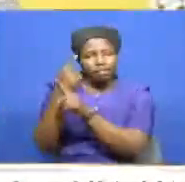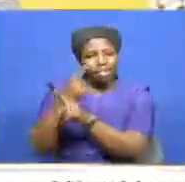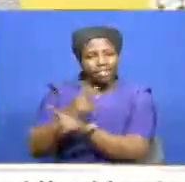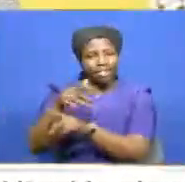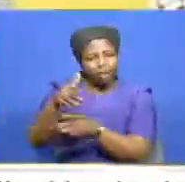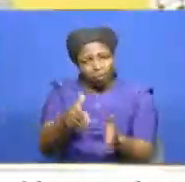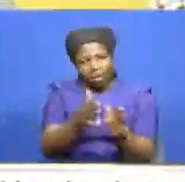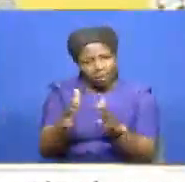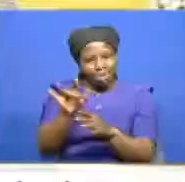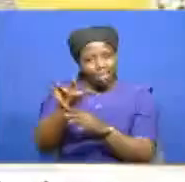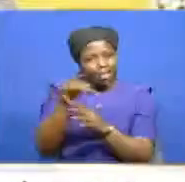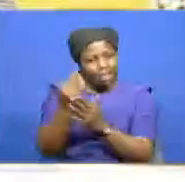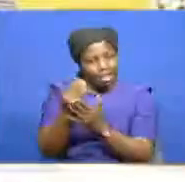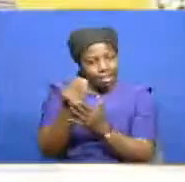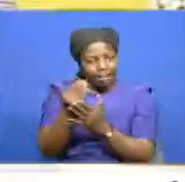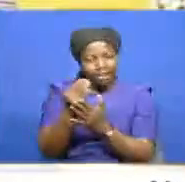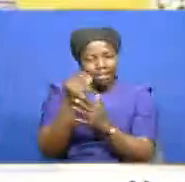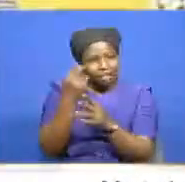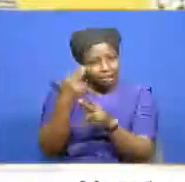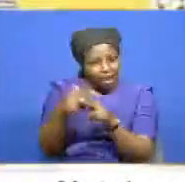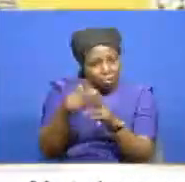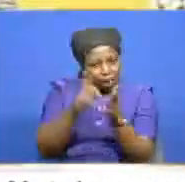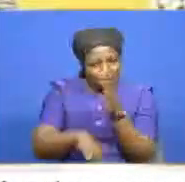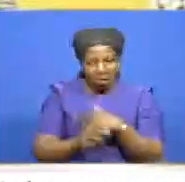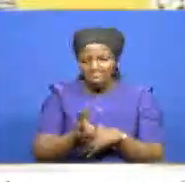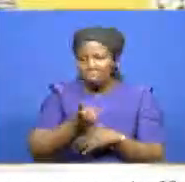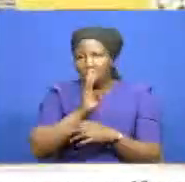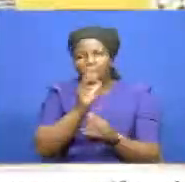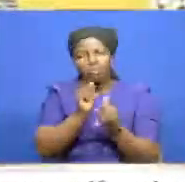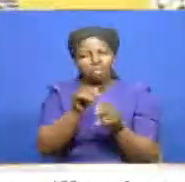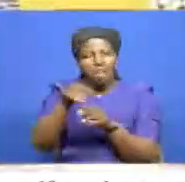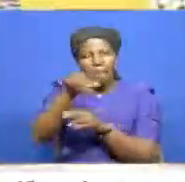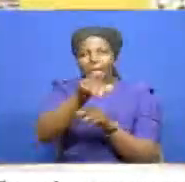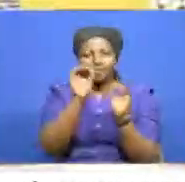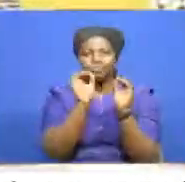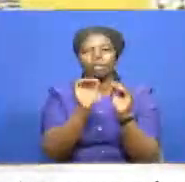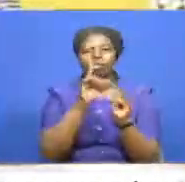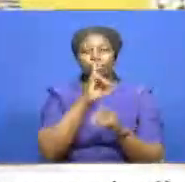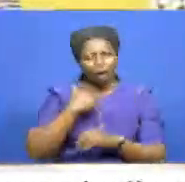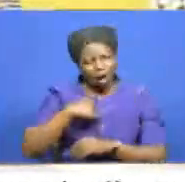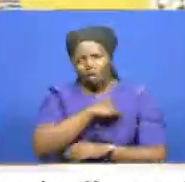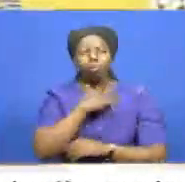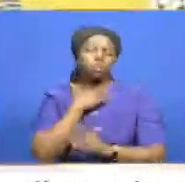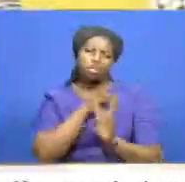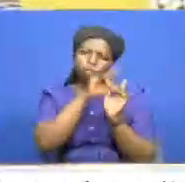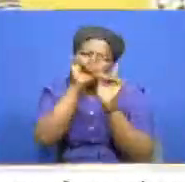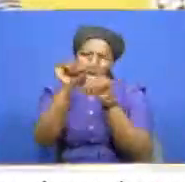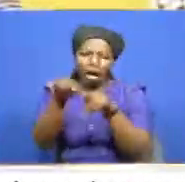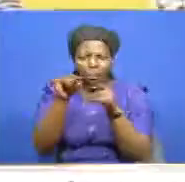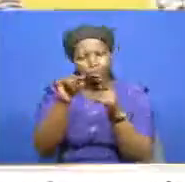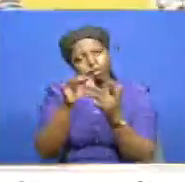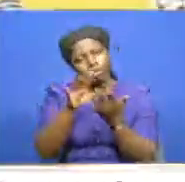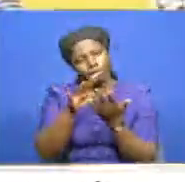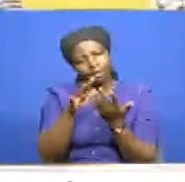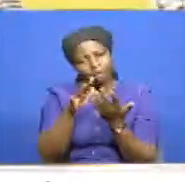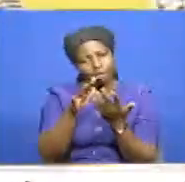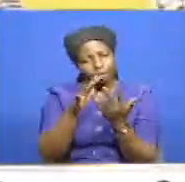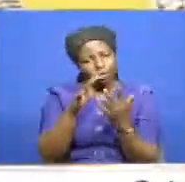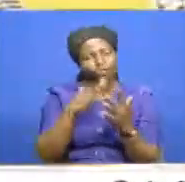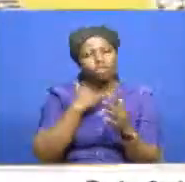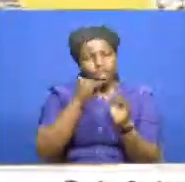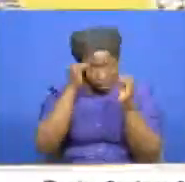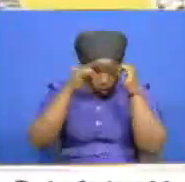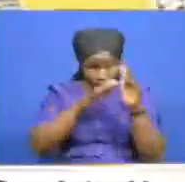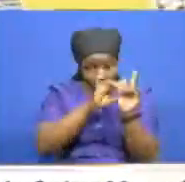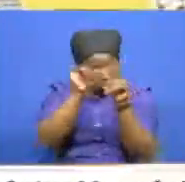called non-revenue water. Kwa hivyo tunataka wanafunzi wakuje huko wasome vile wanaweza tunaweza